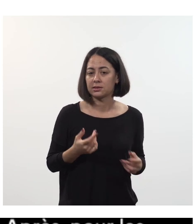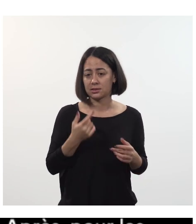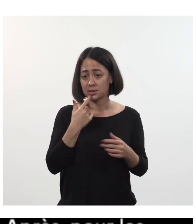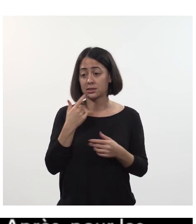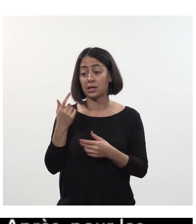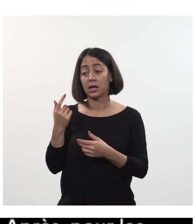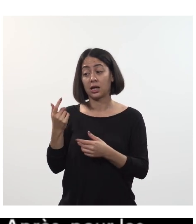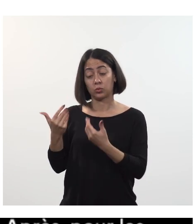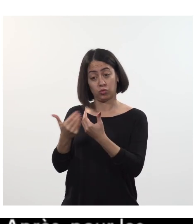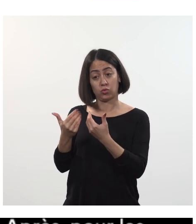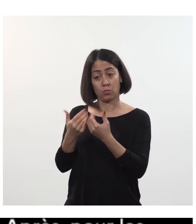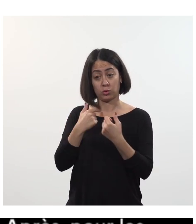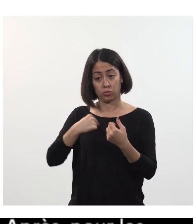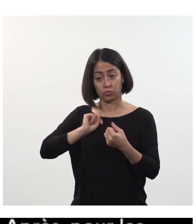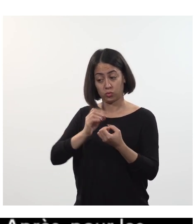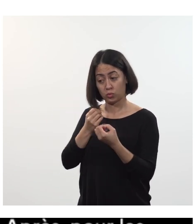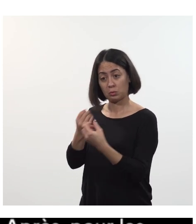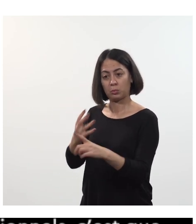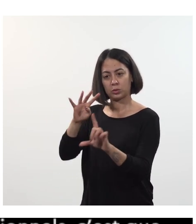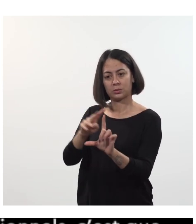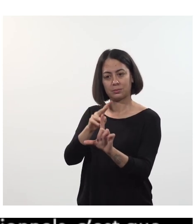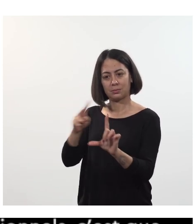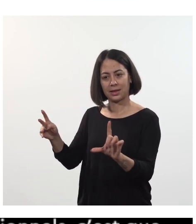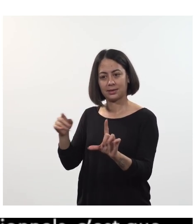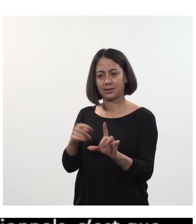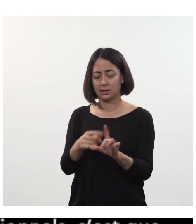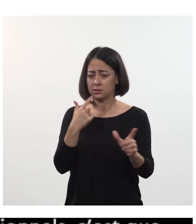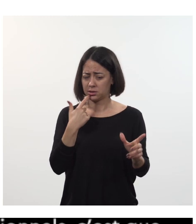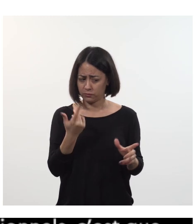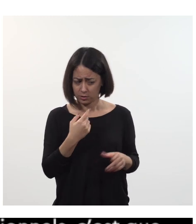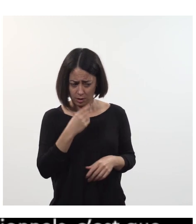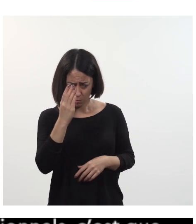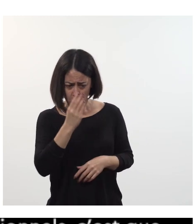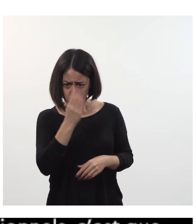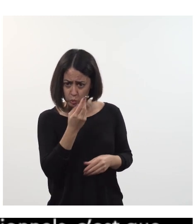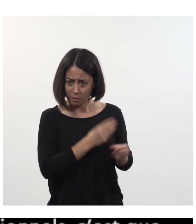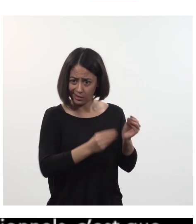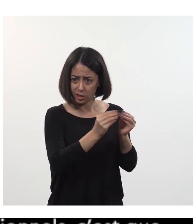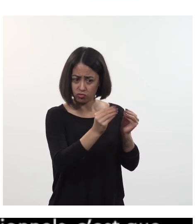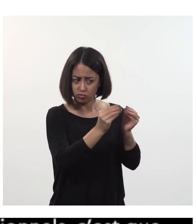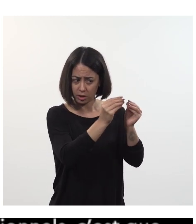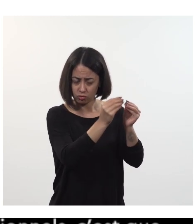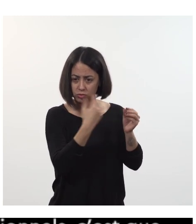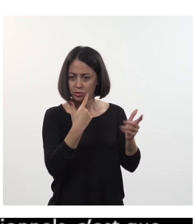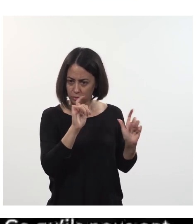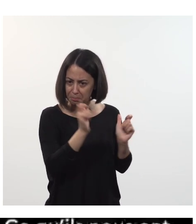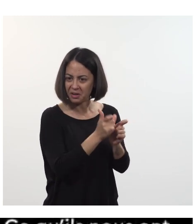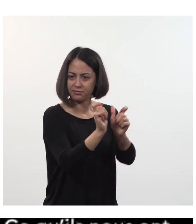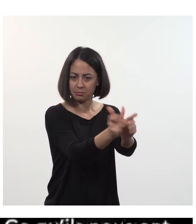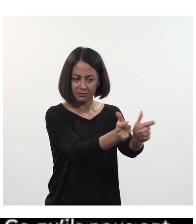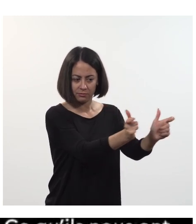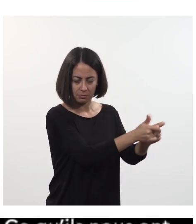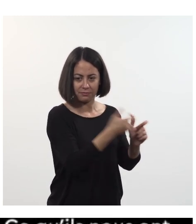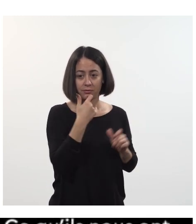qu'en fonction de l'apport d'enrichissement que vous avez déterminé, vous allez avoir eh ben, un protocole, je dirais, enfin planning sur